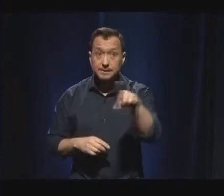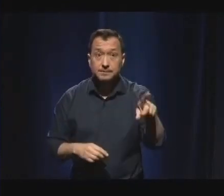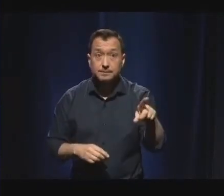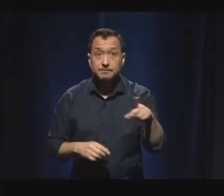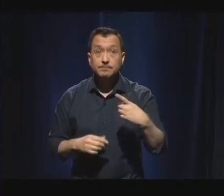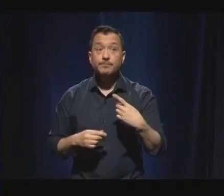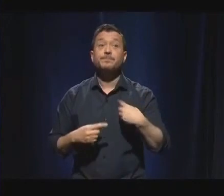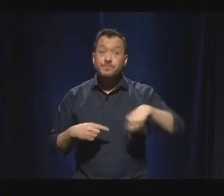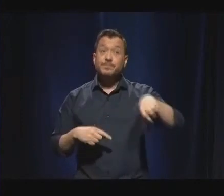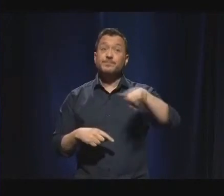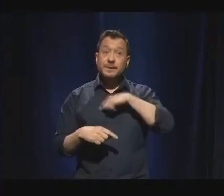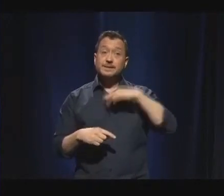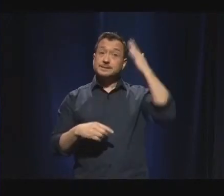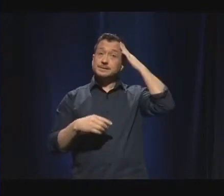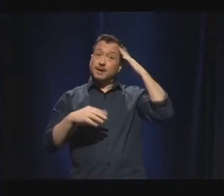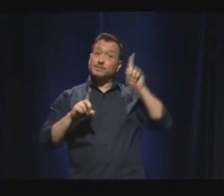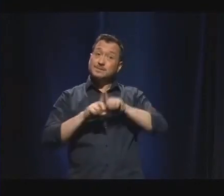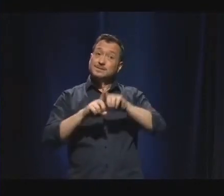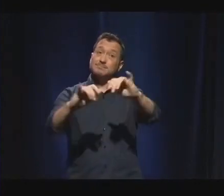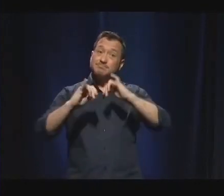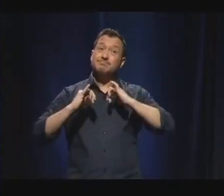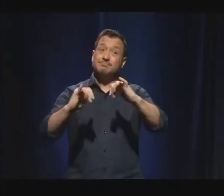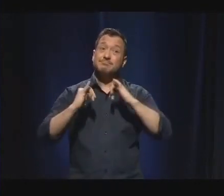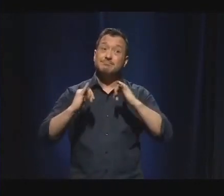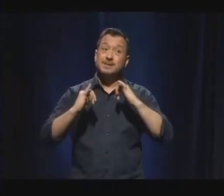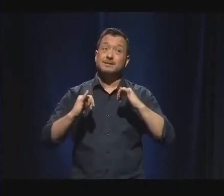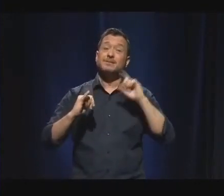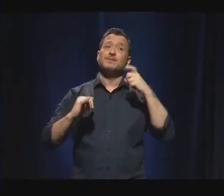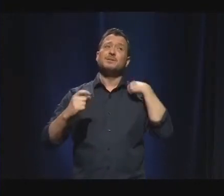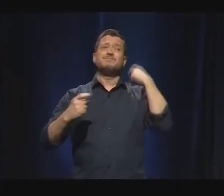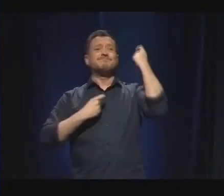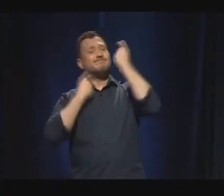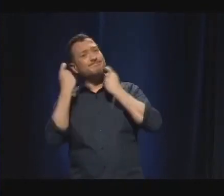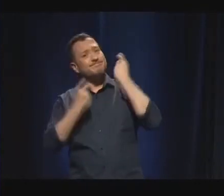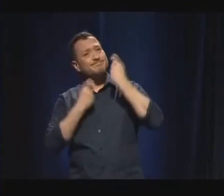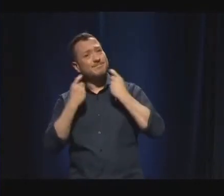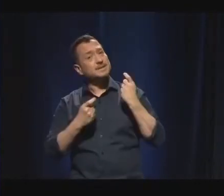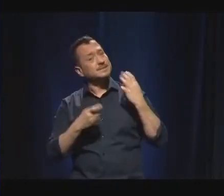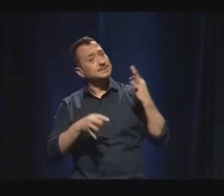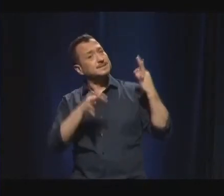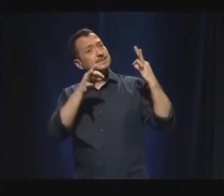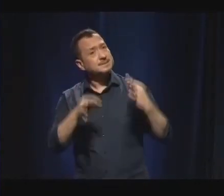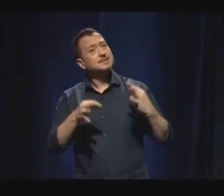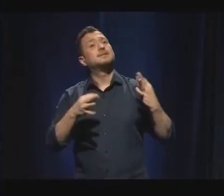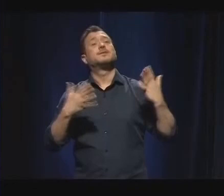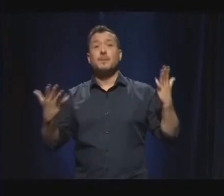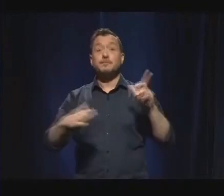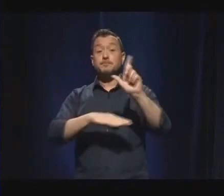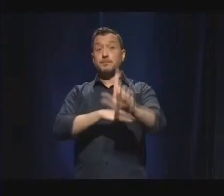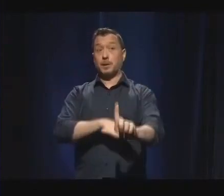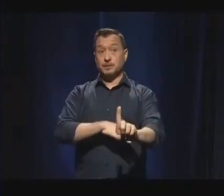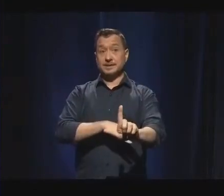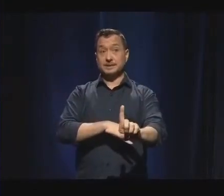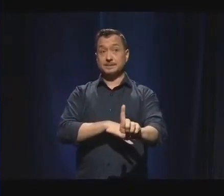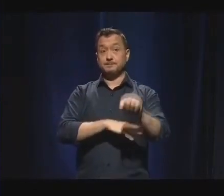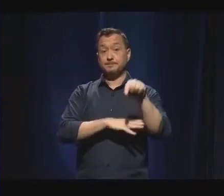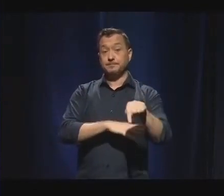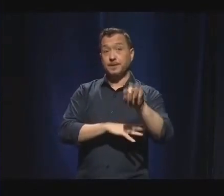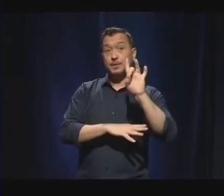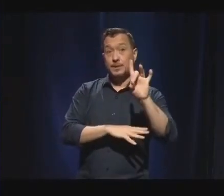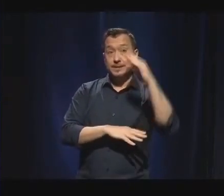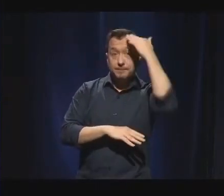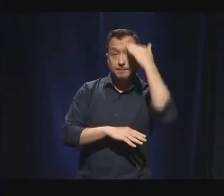des décisions qui ne sont pas faciles. C'est pour ça que je vous annonce que lundi prochain, le 8 mars,